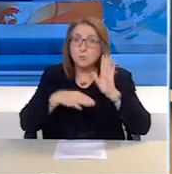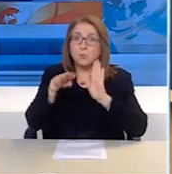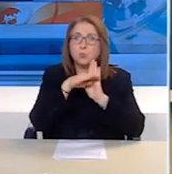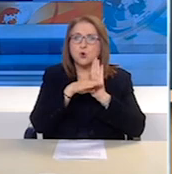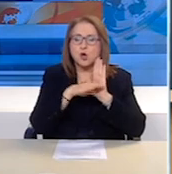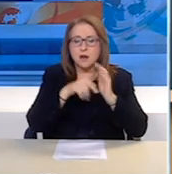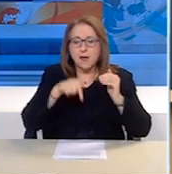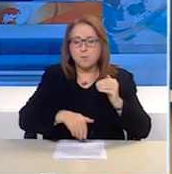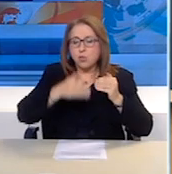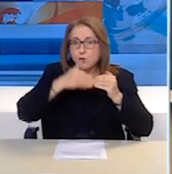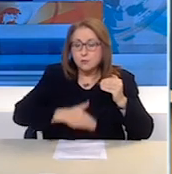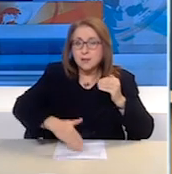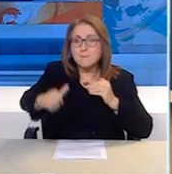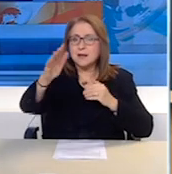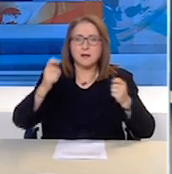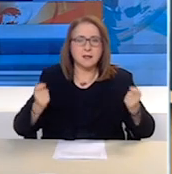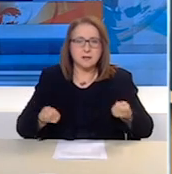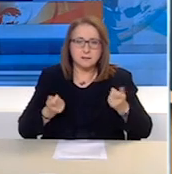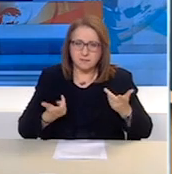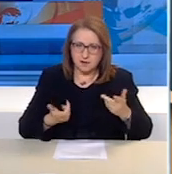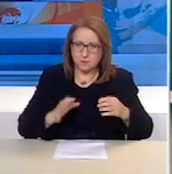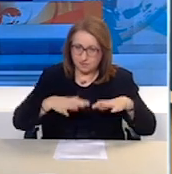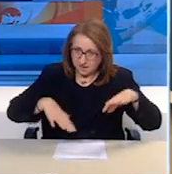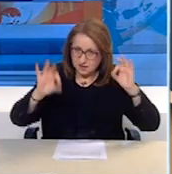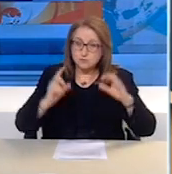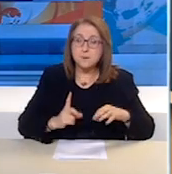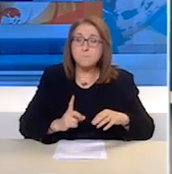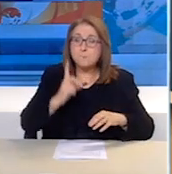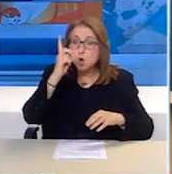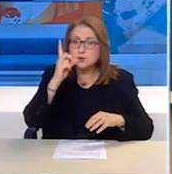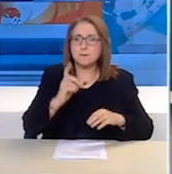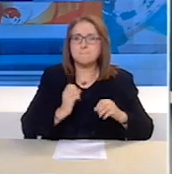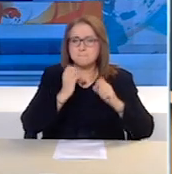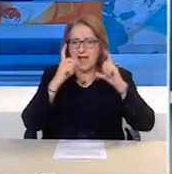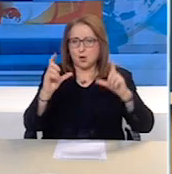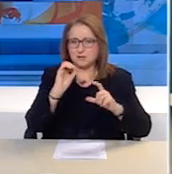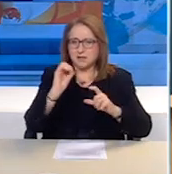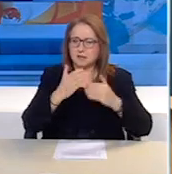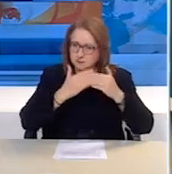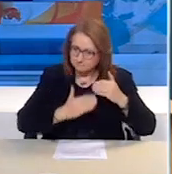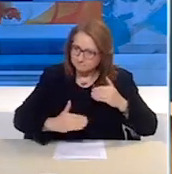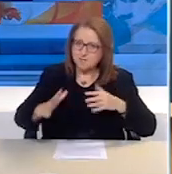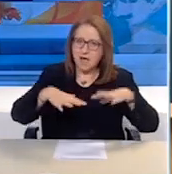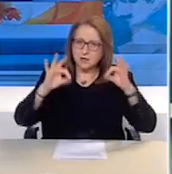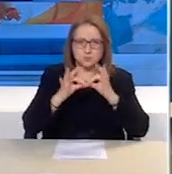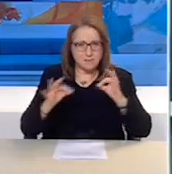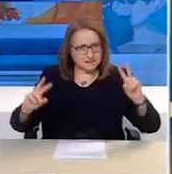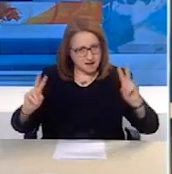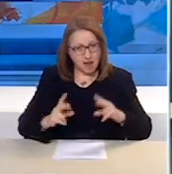ισχύει από εδώ και στο εξής, ξεκινώντας από την 4η Μαΐου. Κύριε Καθηγητά, έχετε το λόγο.